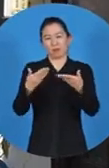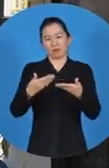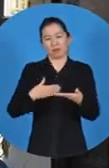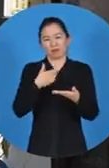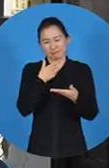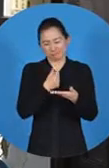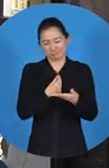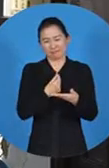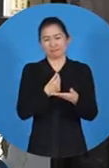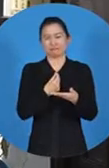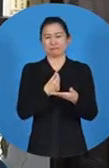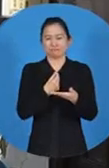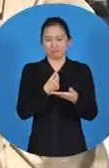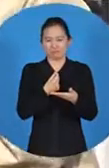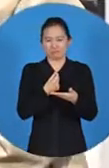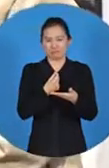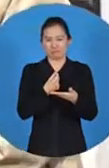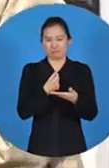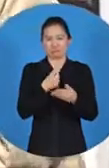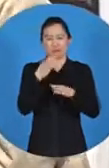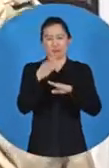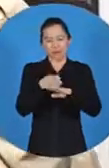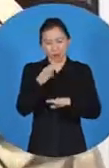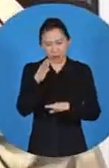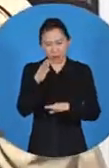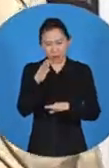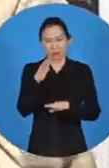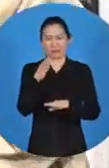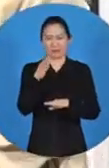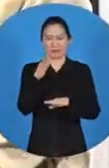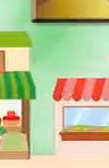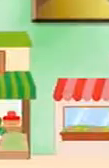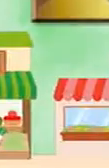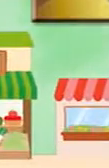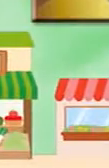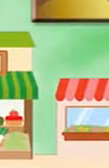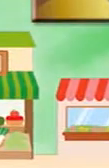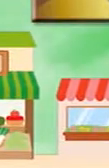にしていければなと思っています。 今日はありがとうございました。 ありがとうございました。